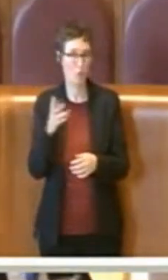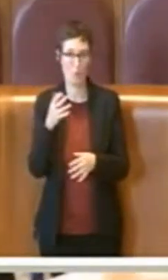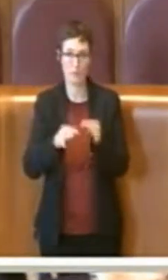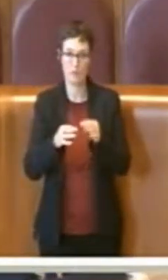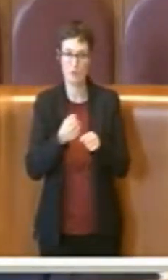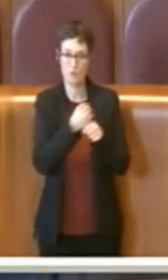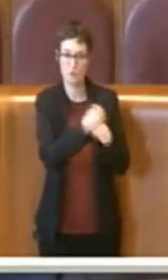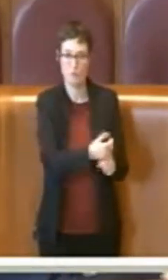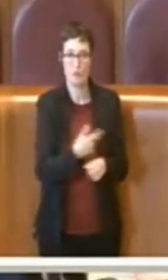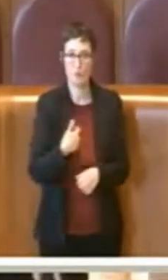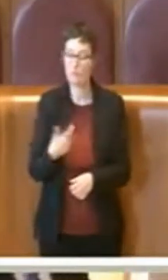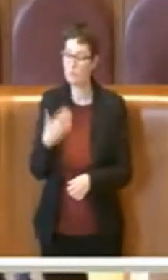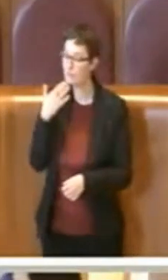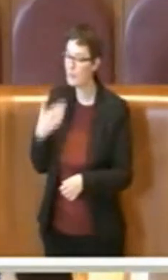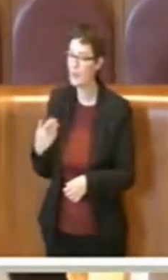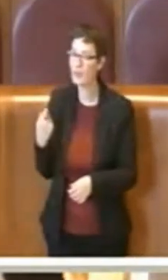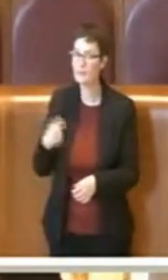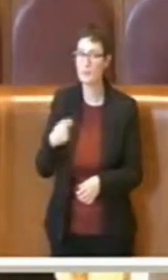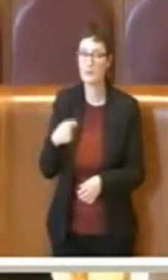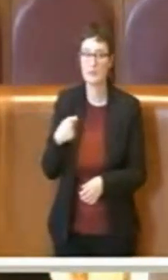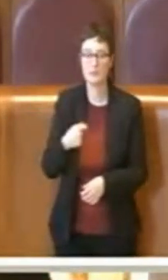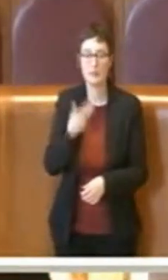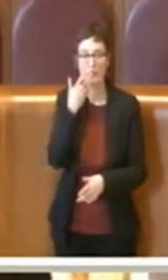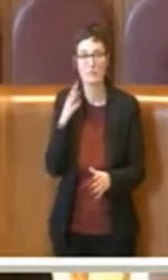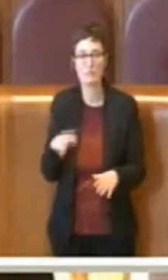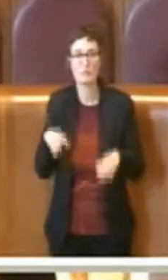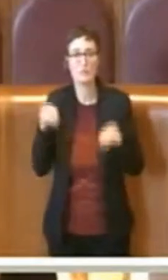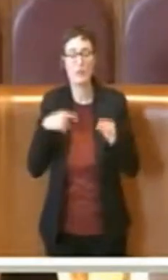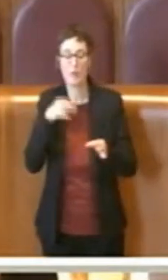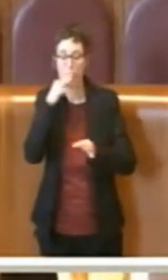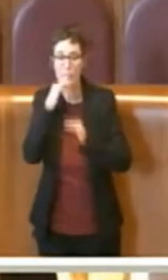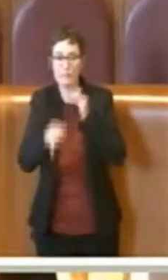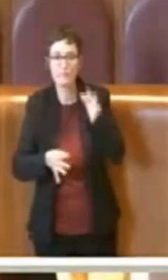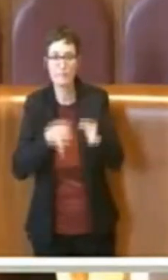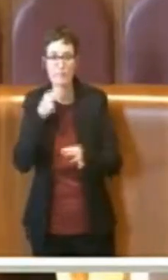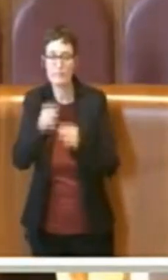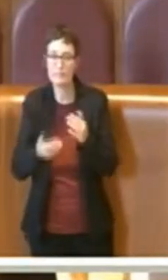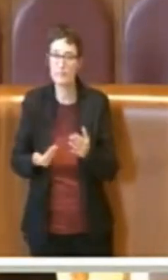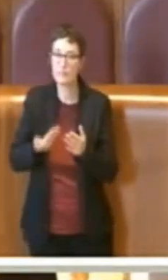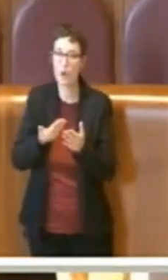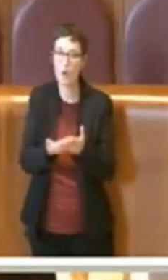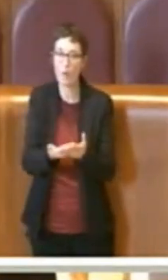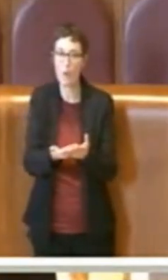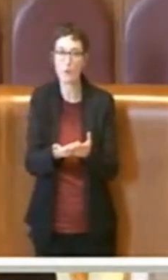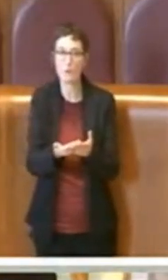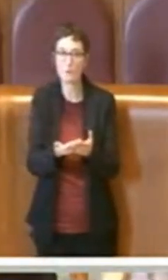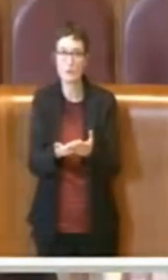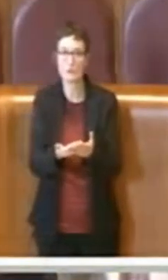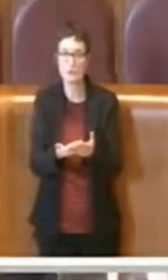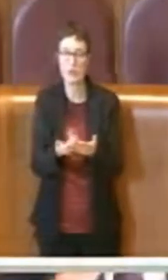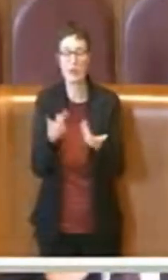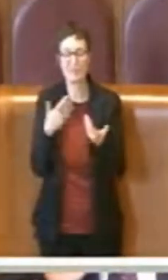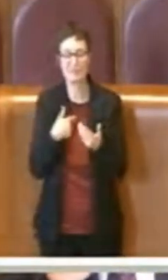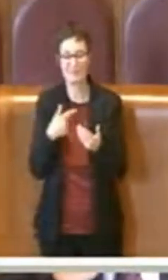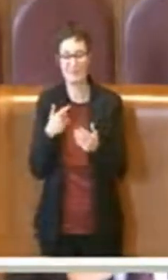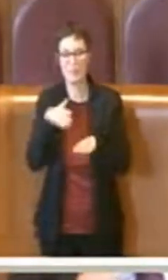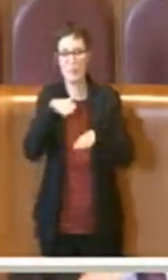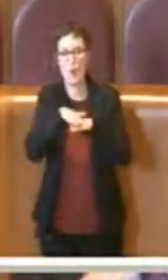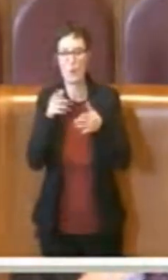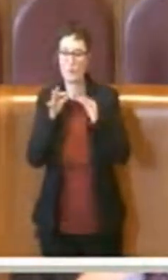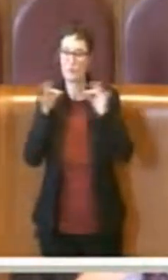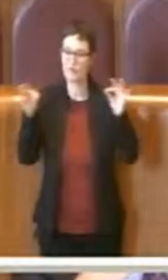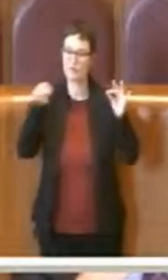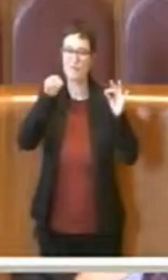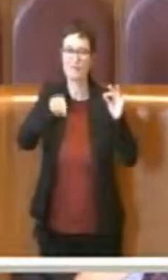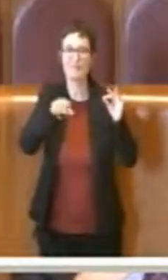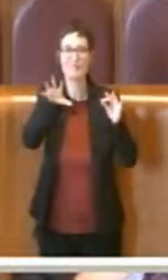Grazie Presidente. Vorrei iniziare l'illustrazione della proposta con una citazione di un film